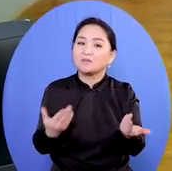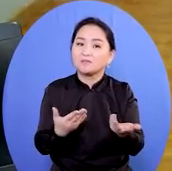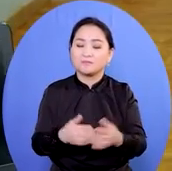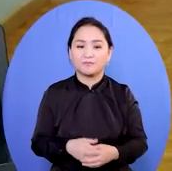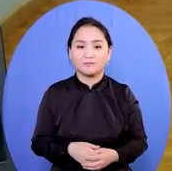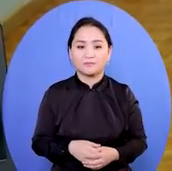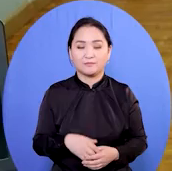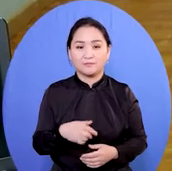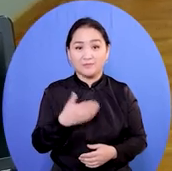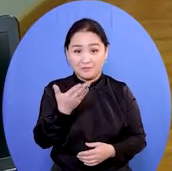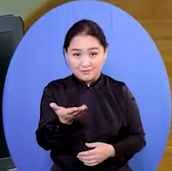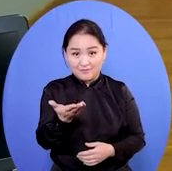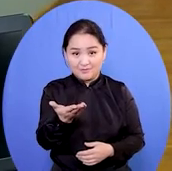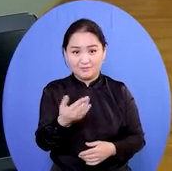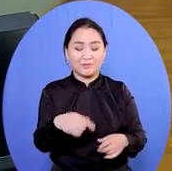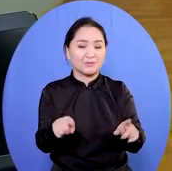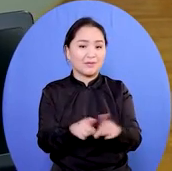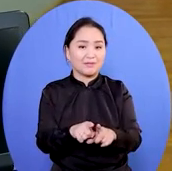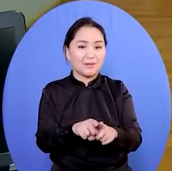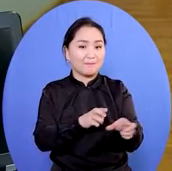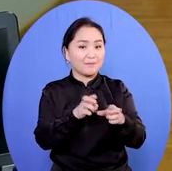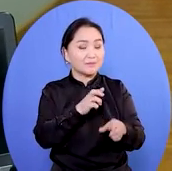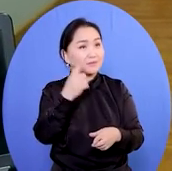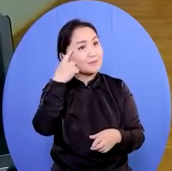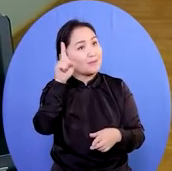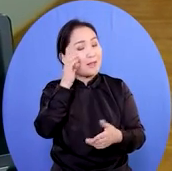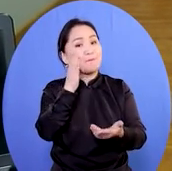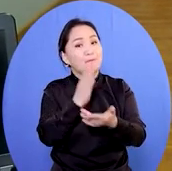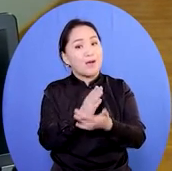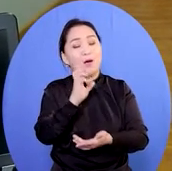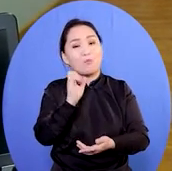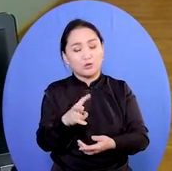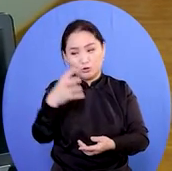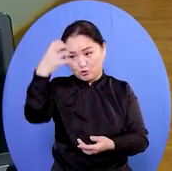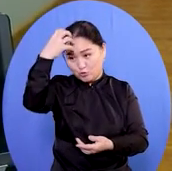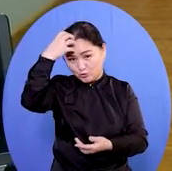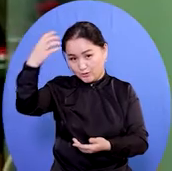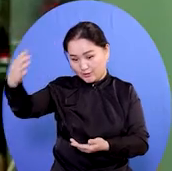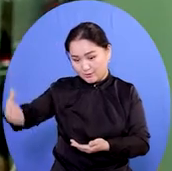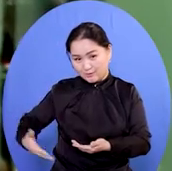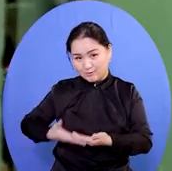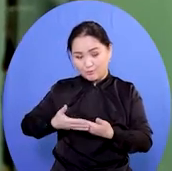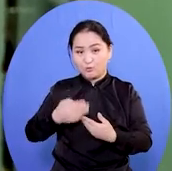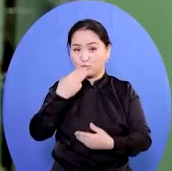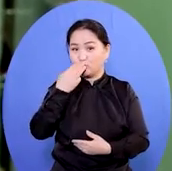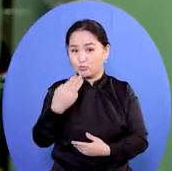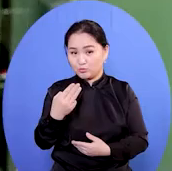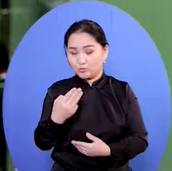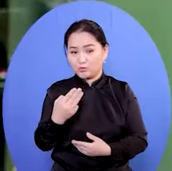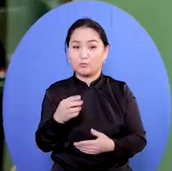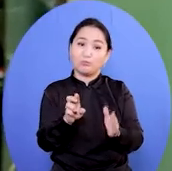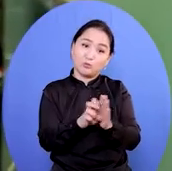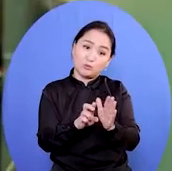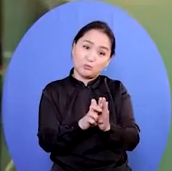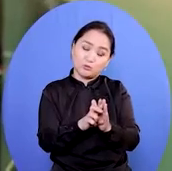гэхээр үзэгч танд ч гэсэн хэрвээ бизнес санаа байгаа болвол төрийн дэмжлэгийг ингээд шударга байдлаар